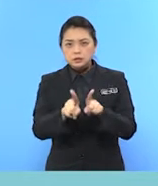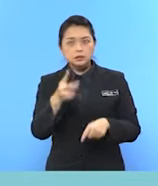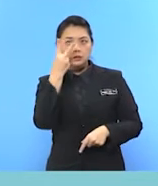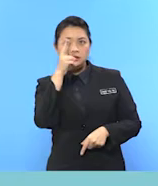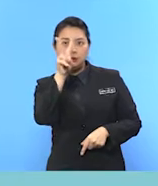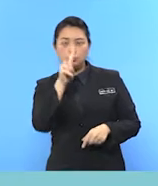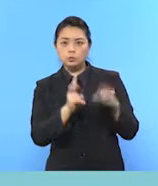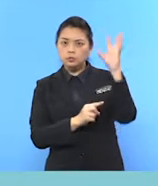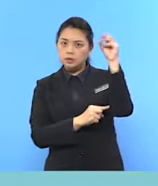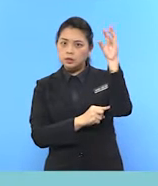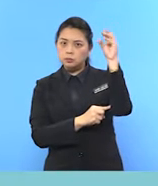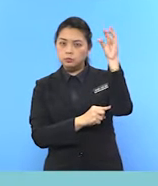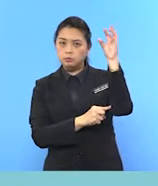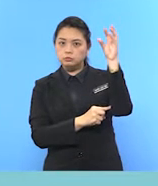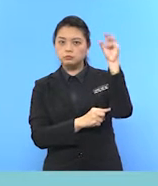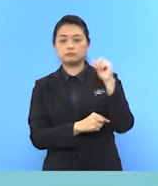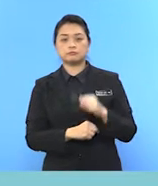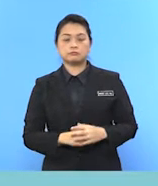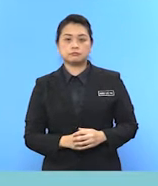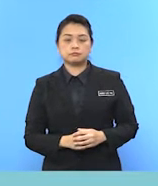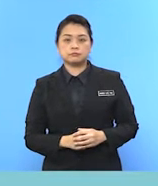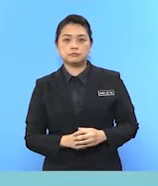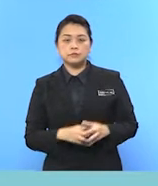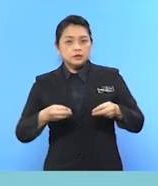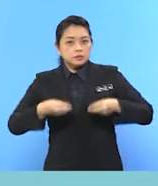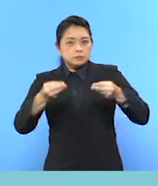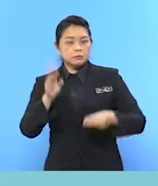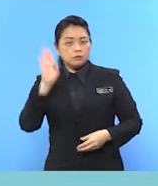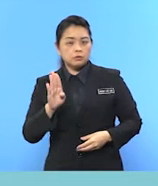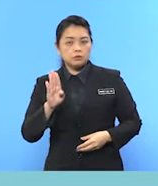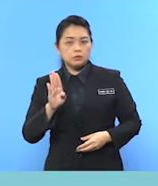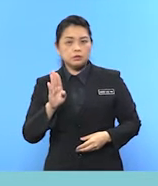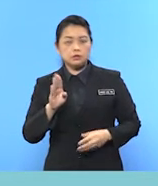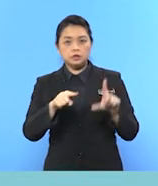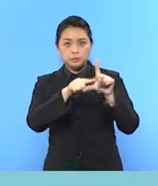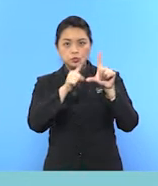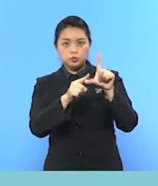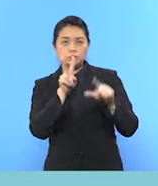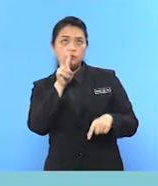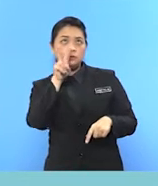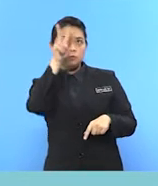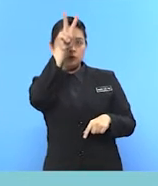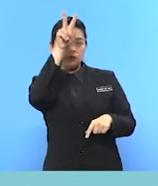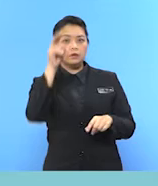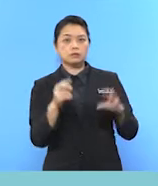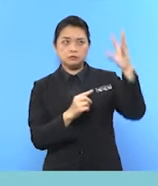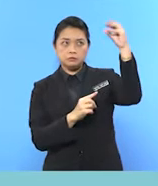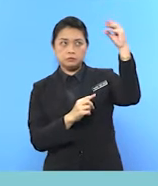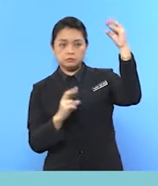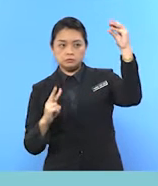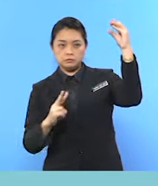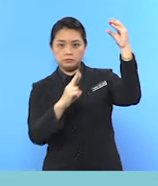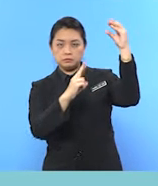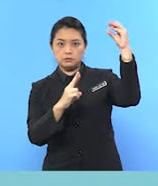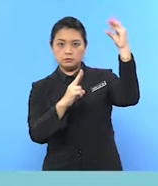memerhatikan sebatang tiang lampu. Diberi bahawa sudut dongak hujung tiang lampu